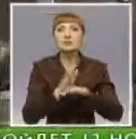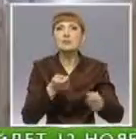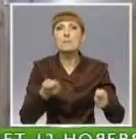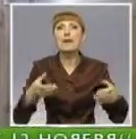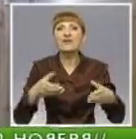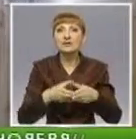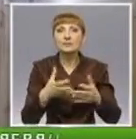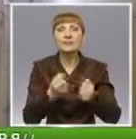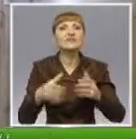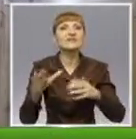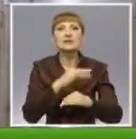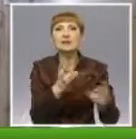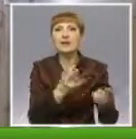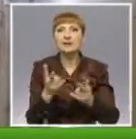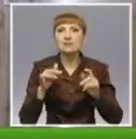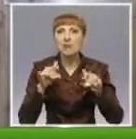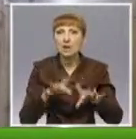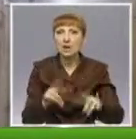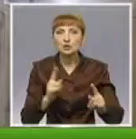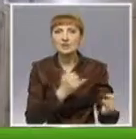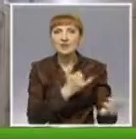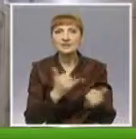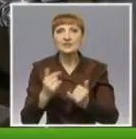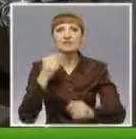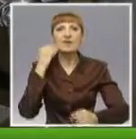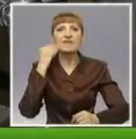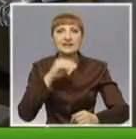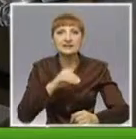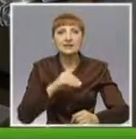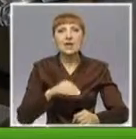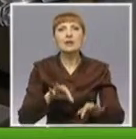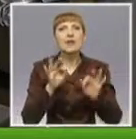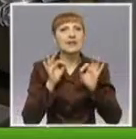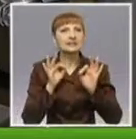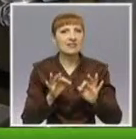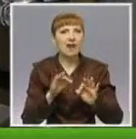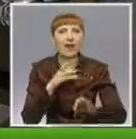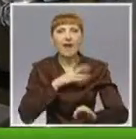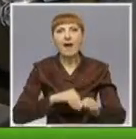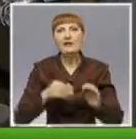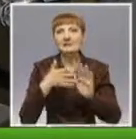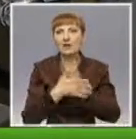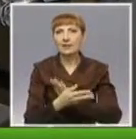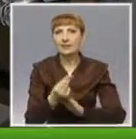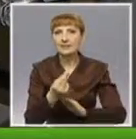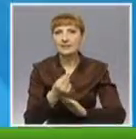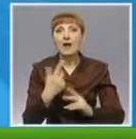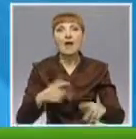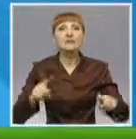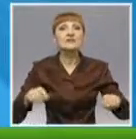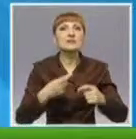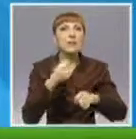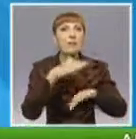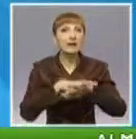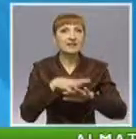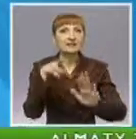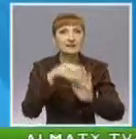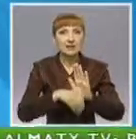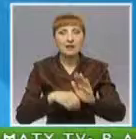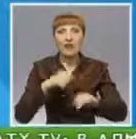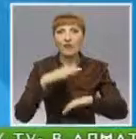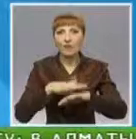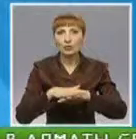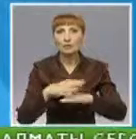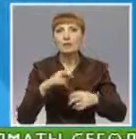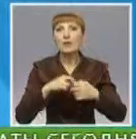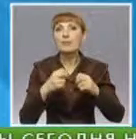правительству принять все необходимые меры, чтобы обеспечить эффективное и рациональное освоение этих денег. А вот для оздоровления банковского сектора фонду